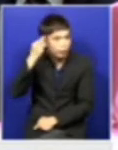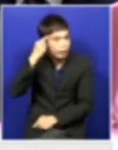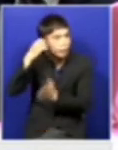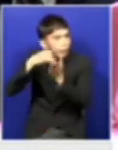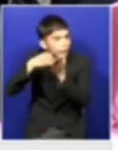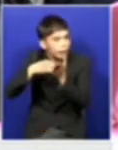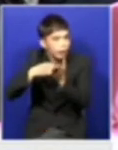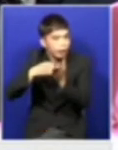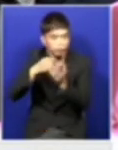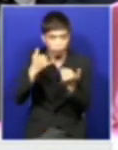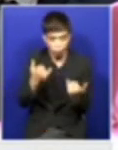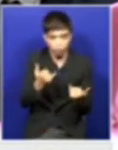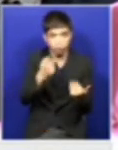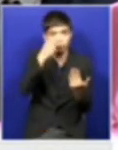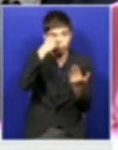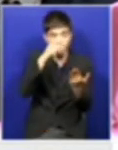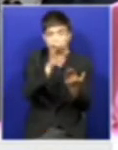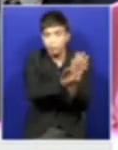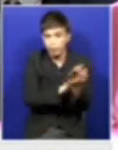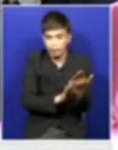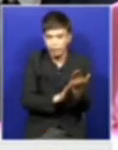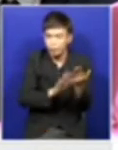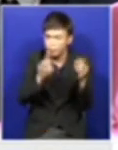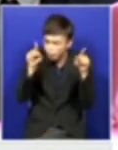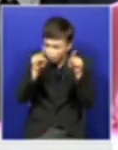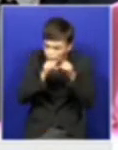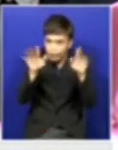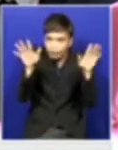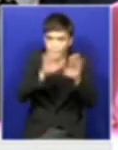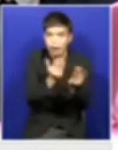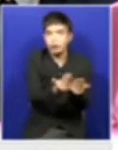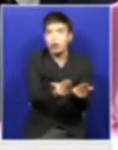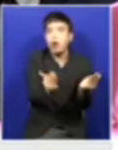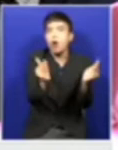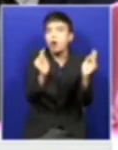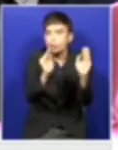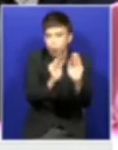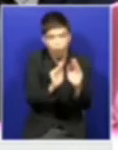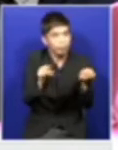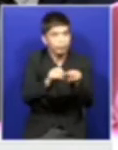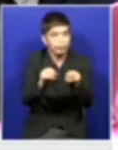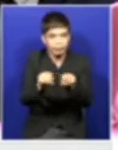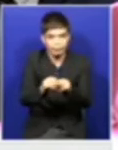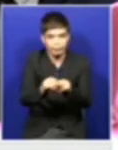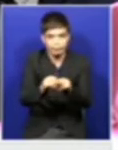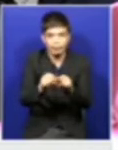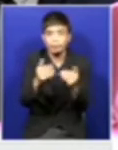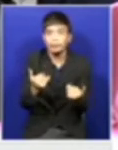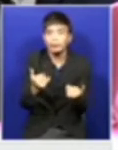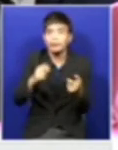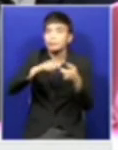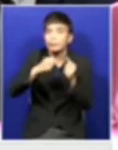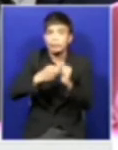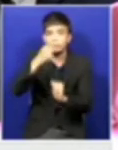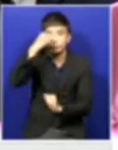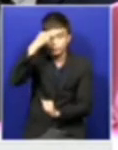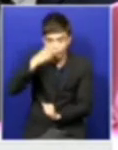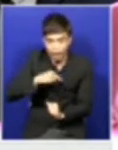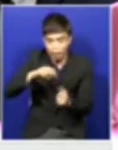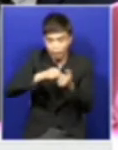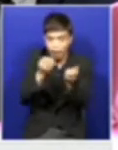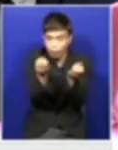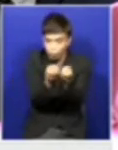ครับก็เปรียบเสมือนครอบครัวหนึ่งครอบครัวในโลกนี้วันนี้ประเทศไทยประสบภาวะปัญหาวิกฤตโควิ